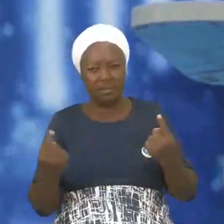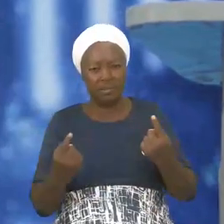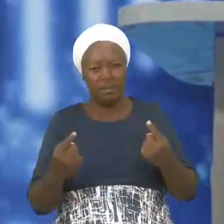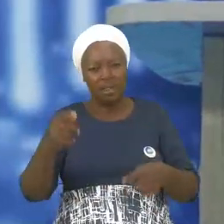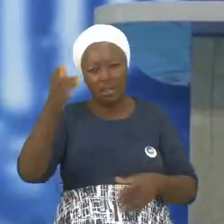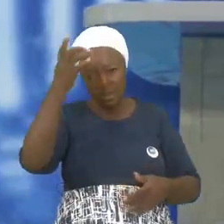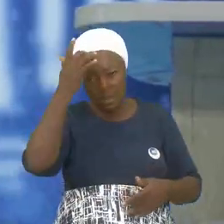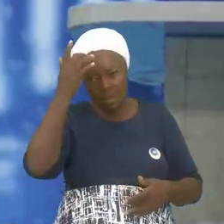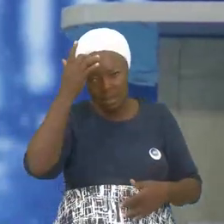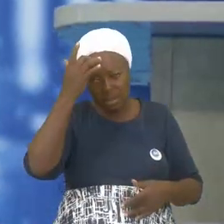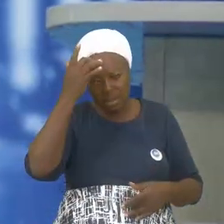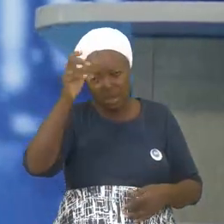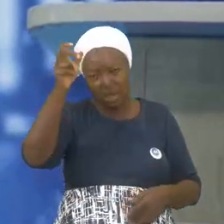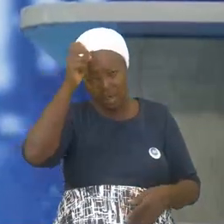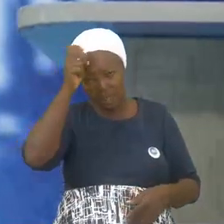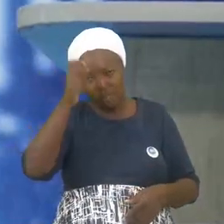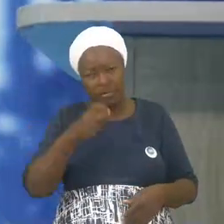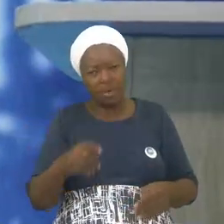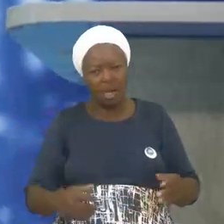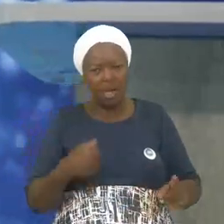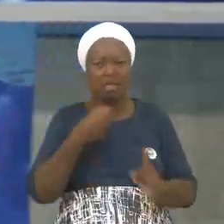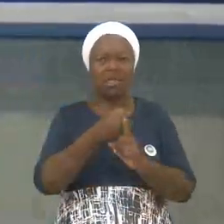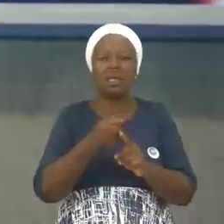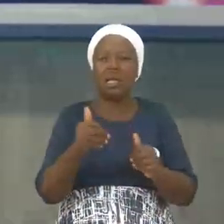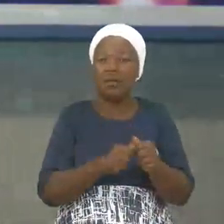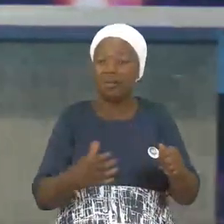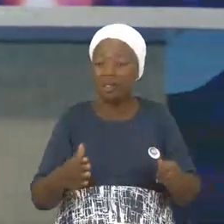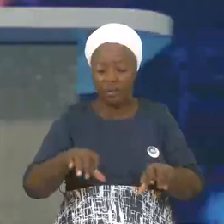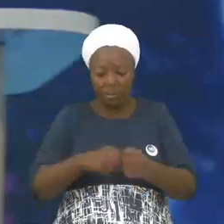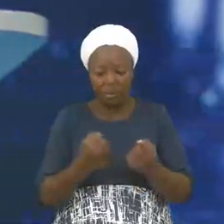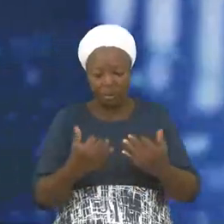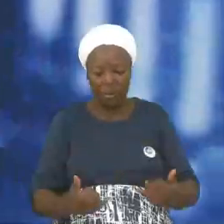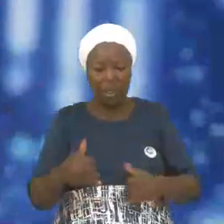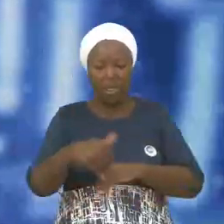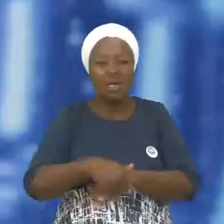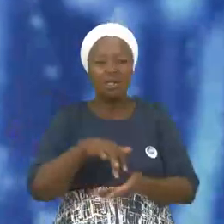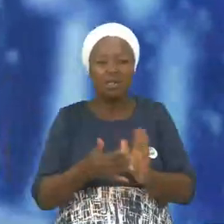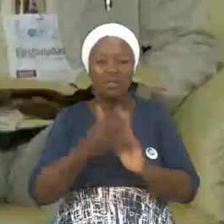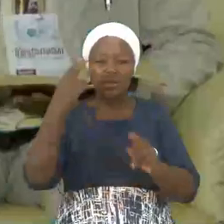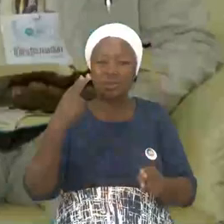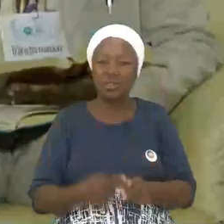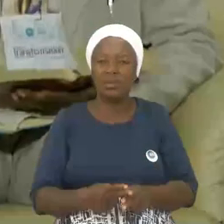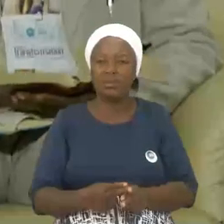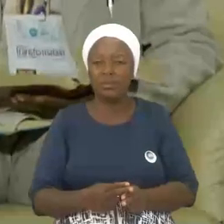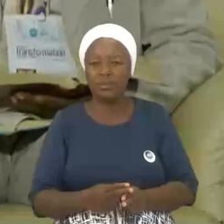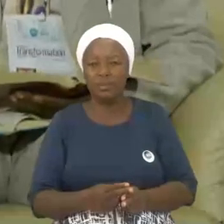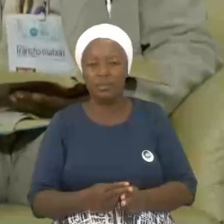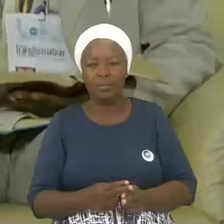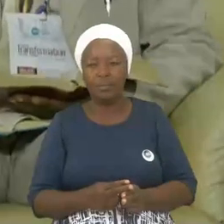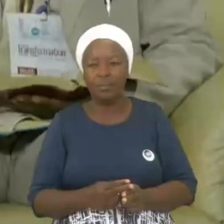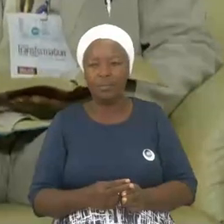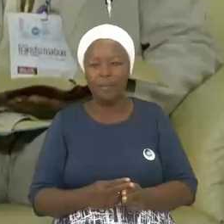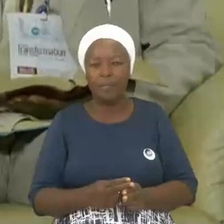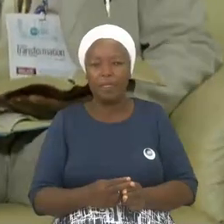Et tout problème de ta vie, péché, maladie, attaque satanique, tout brisé